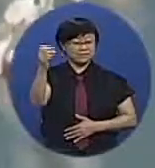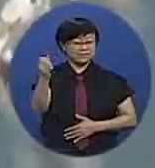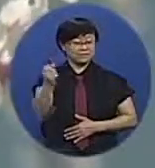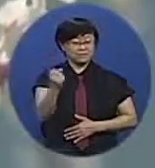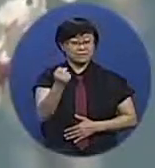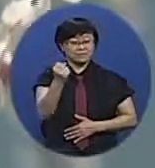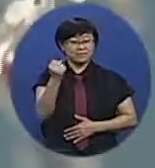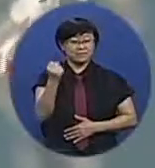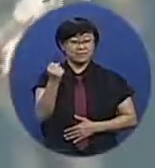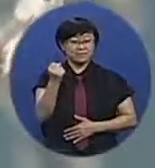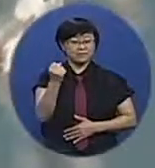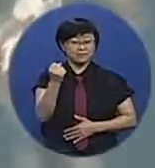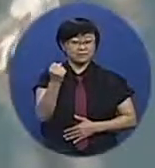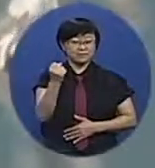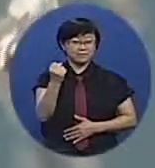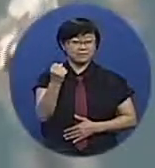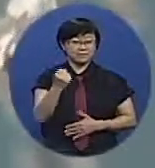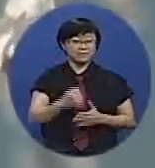그리움은 남는